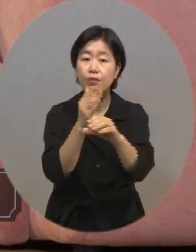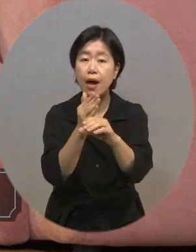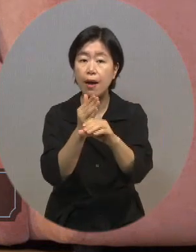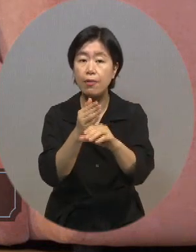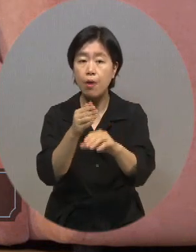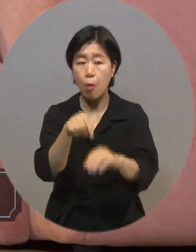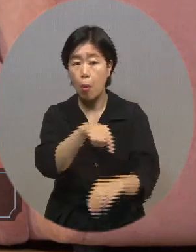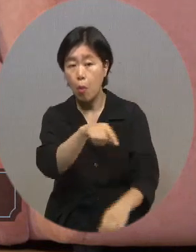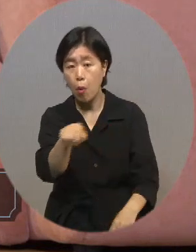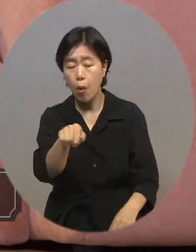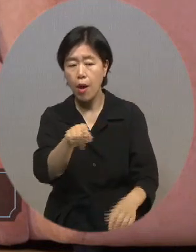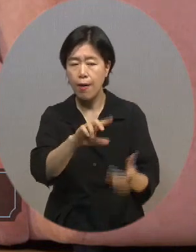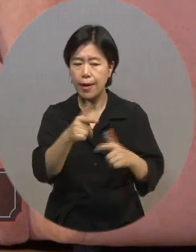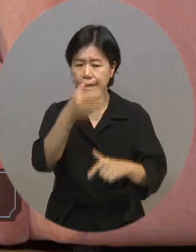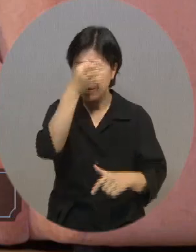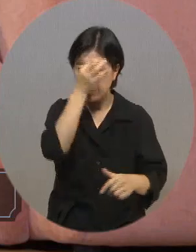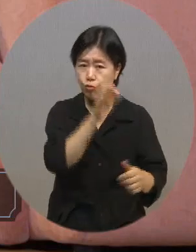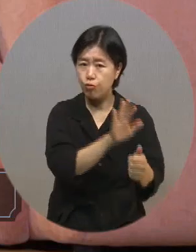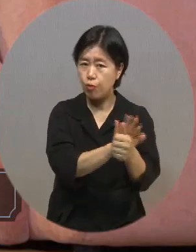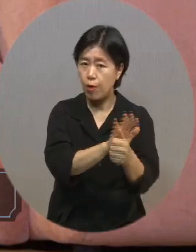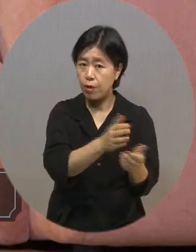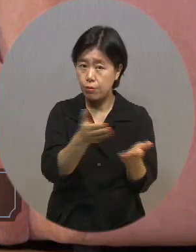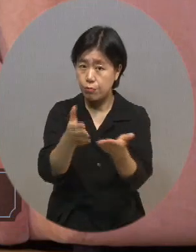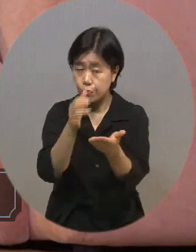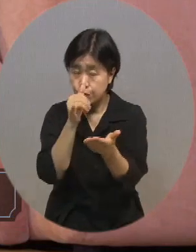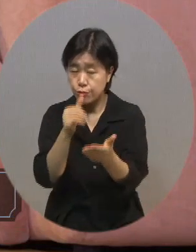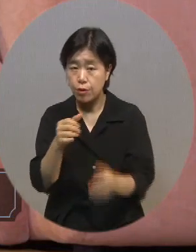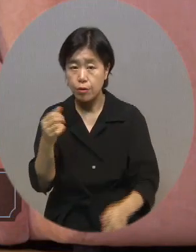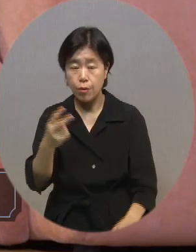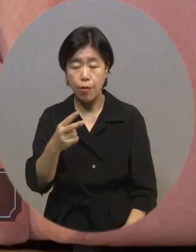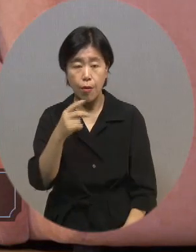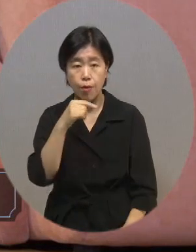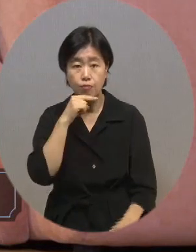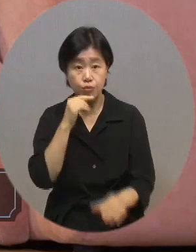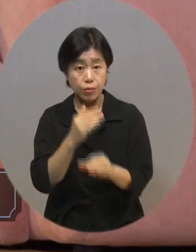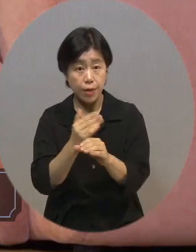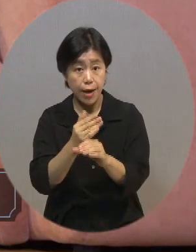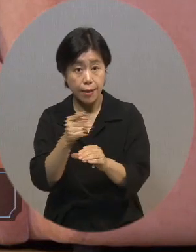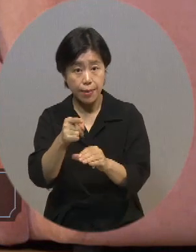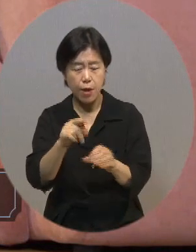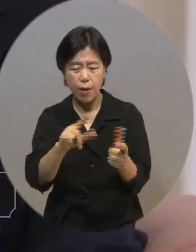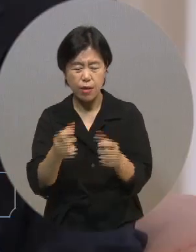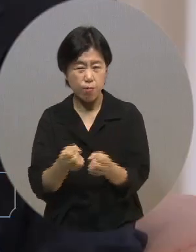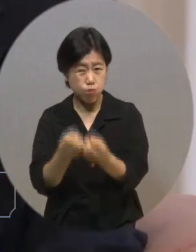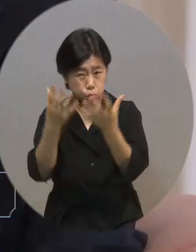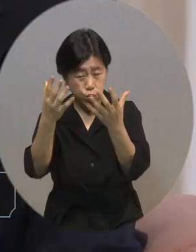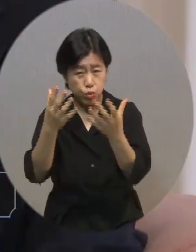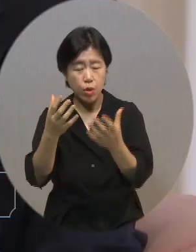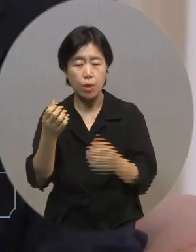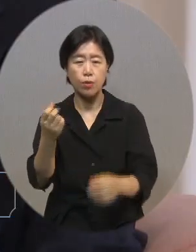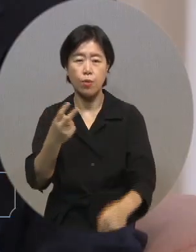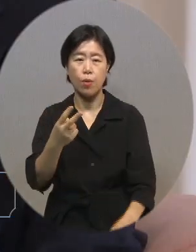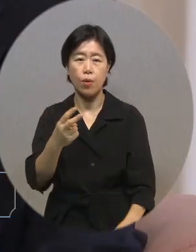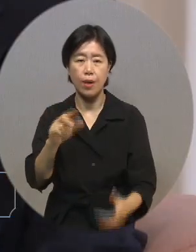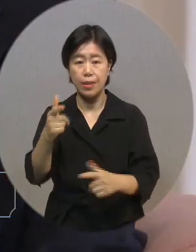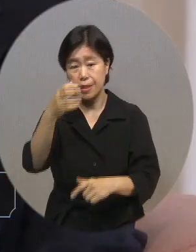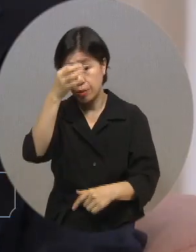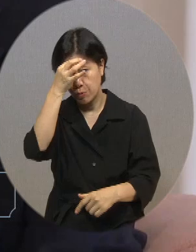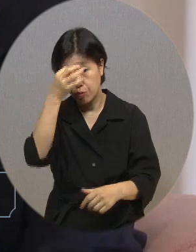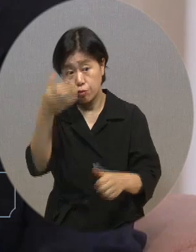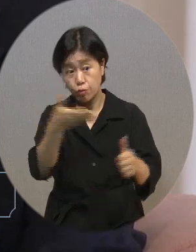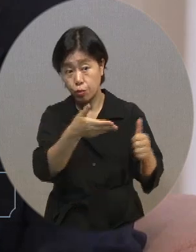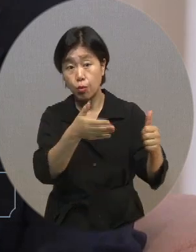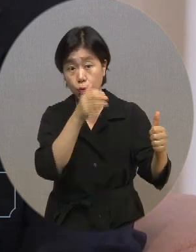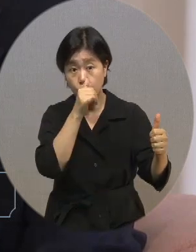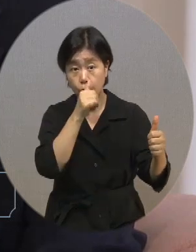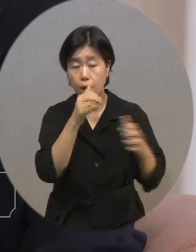이런 것들을 줄 거고 또 북한은 러시아에 탄약을 비롯해서 각종 기술과 이제는 인력도